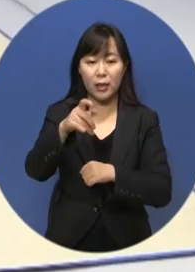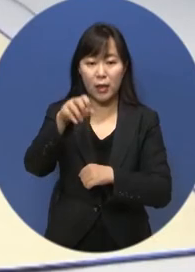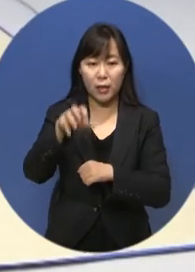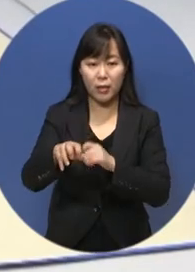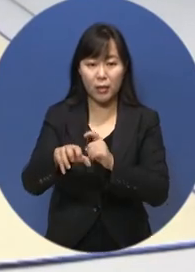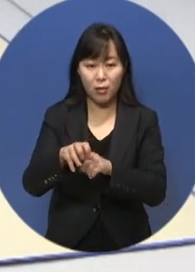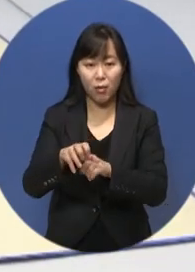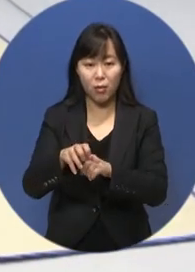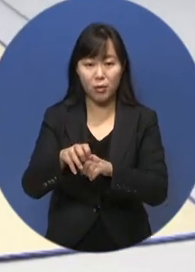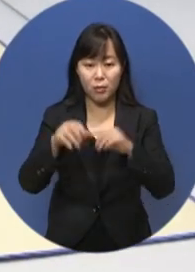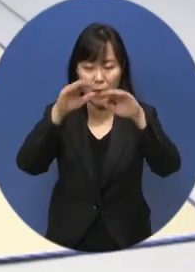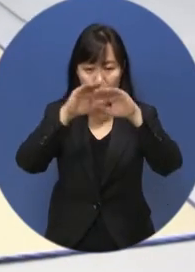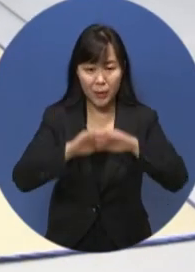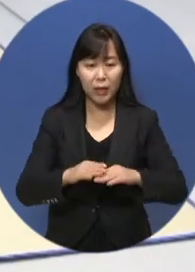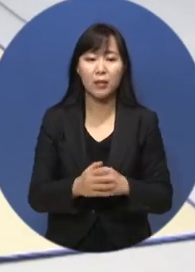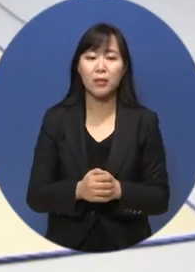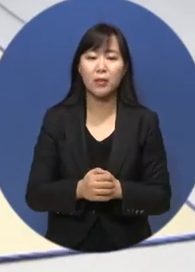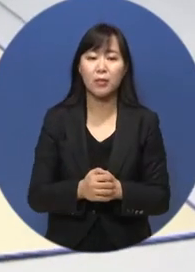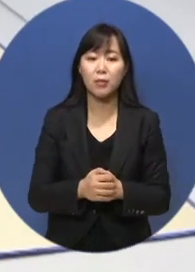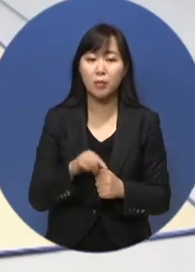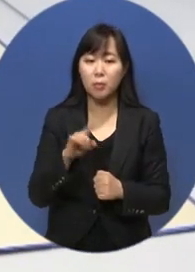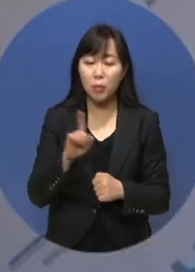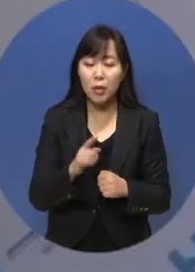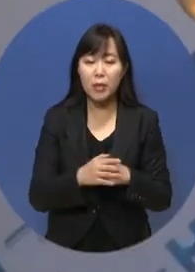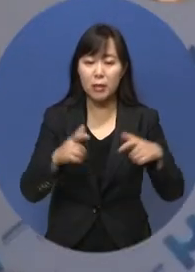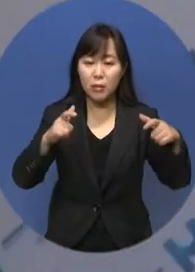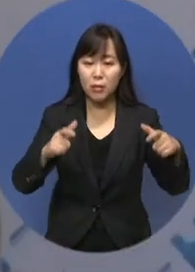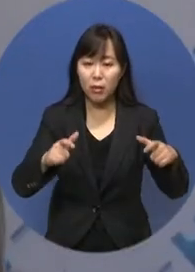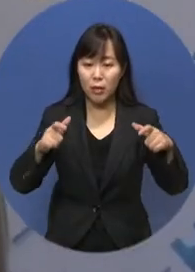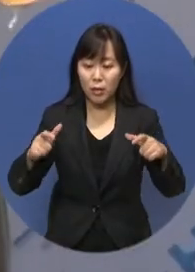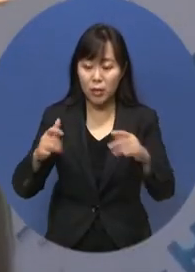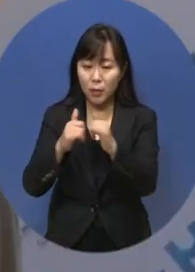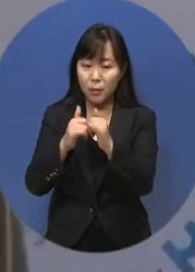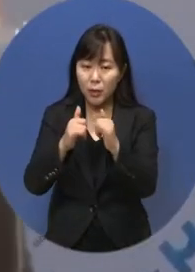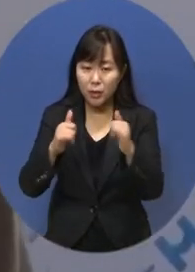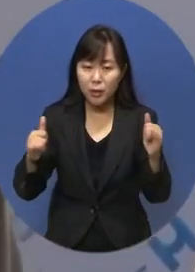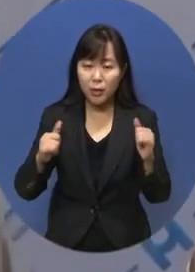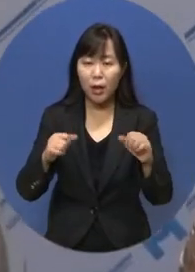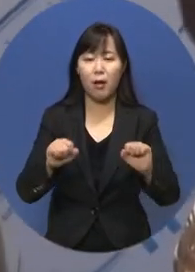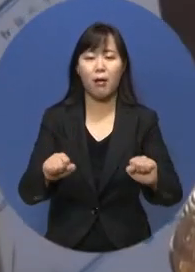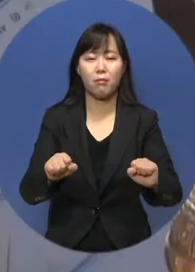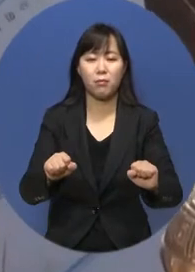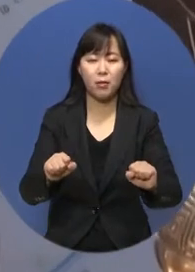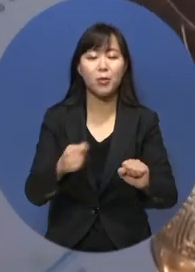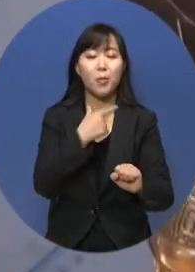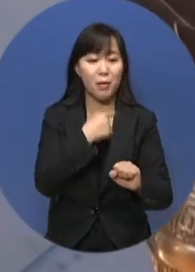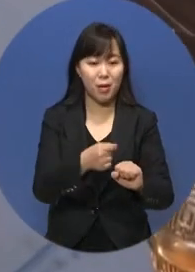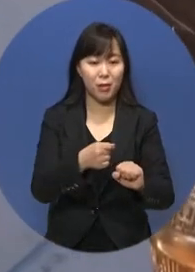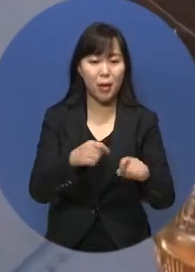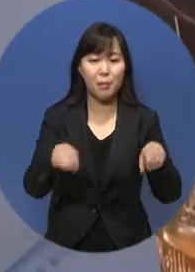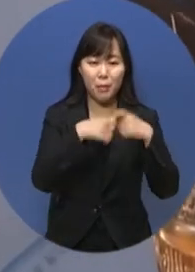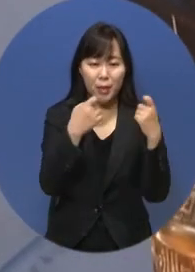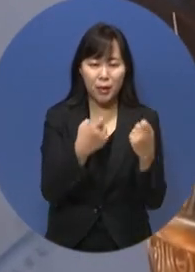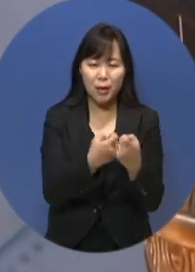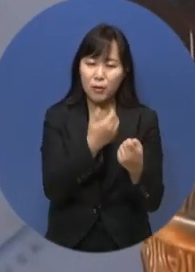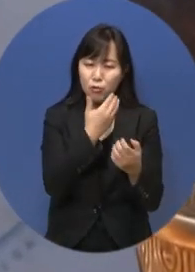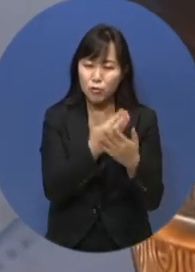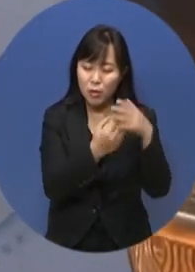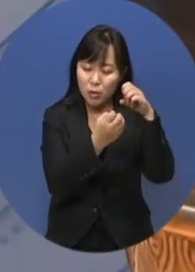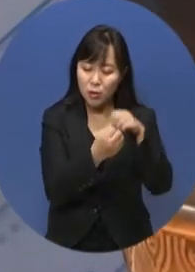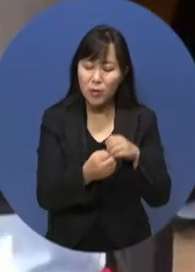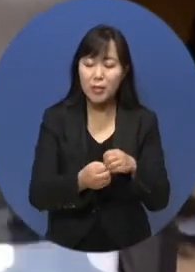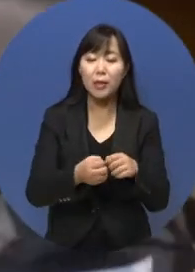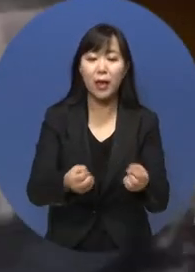봉행했습니다. 공민왕 사당제는 지역과 지역 주민의 안녕을 기원하는 민간의 주요 전승